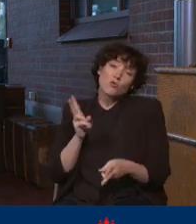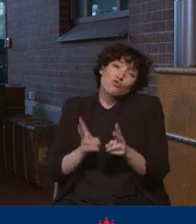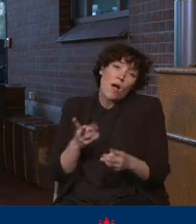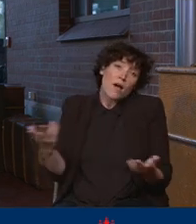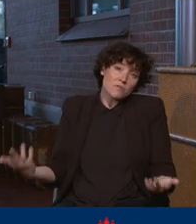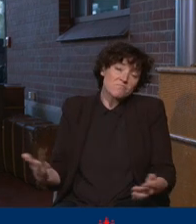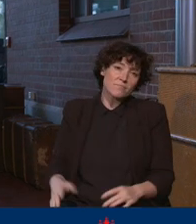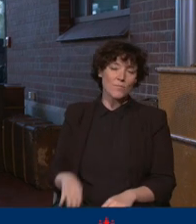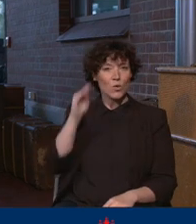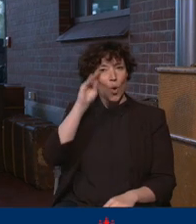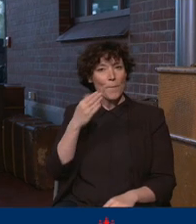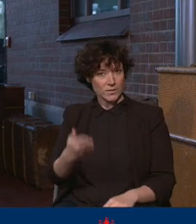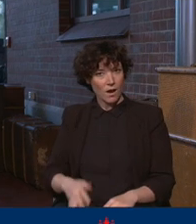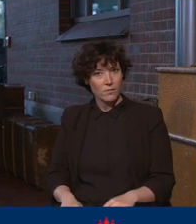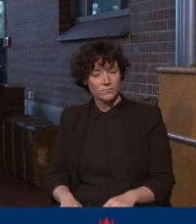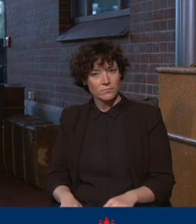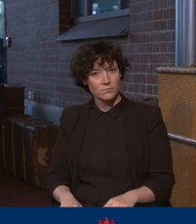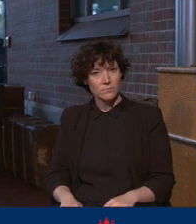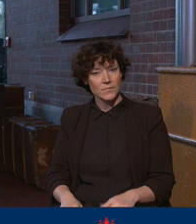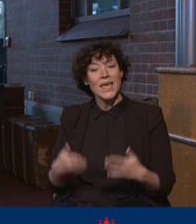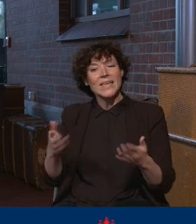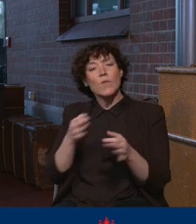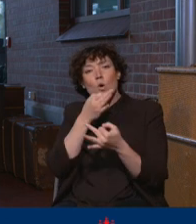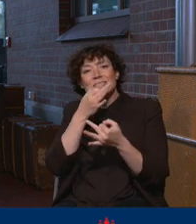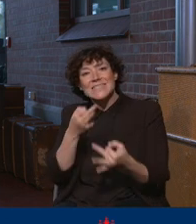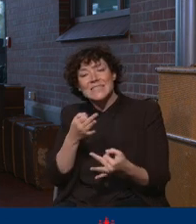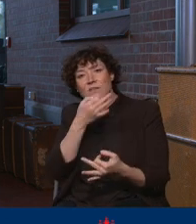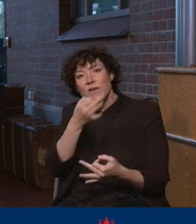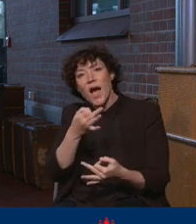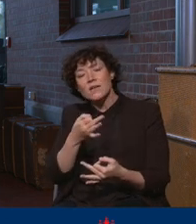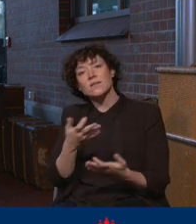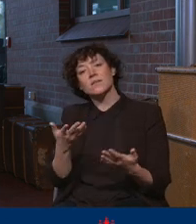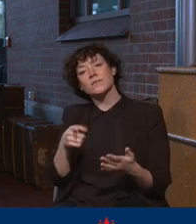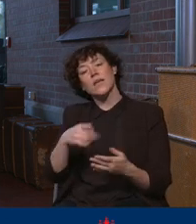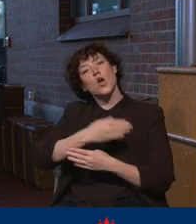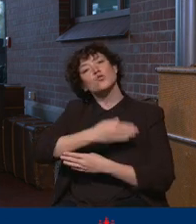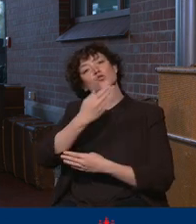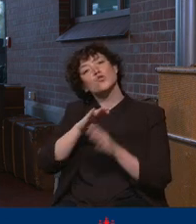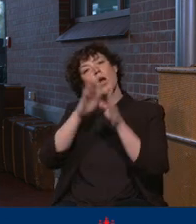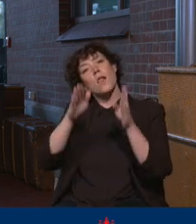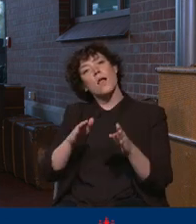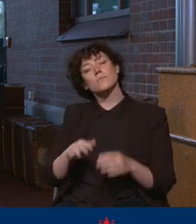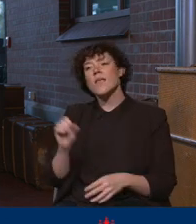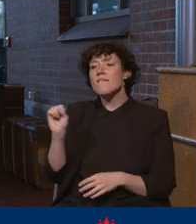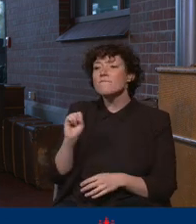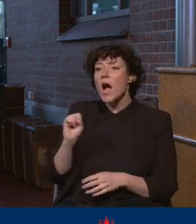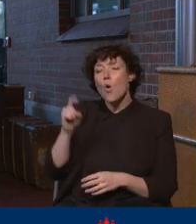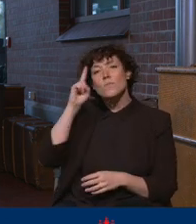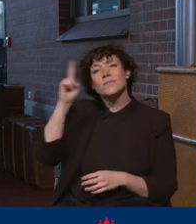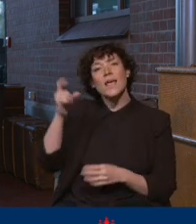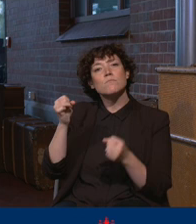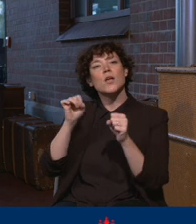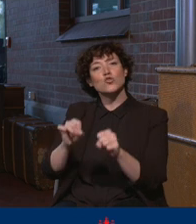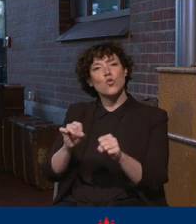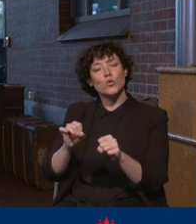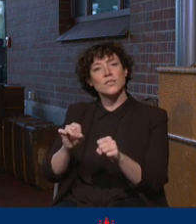frage zum zollern zu den soll warum fehlt der stadt der mut den unsinnigen denkmalschutz der zahlreichen aufzuheben